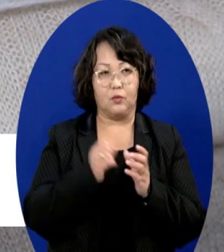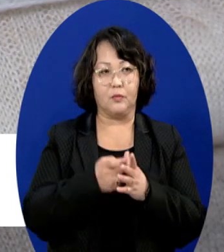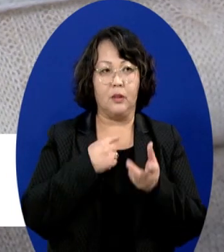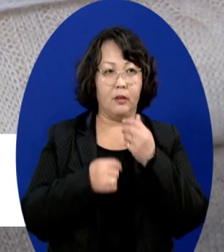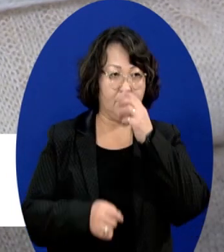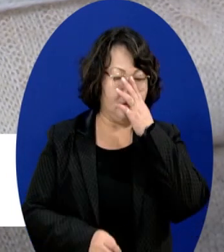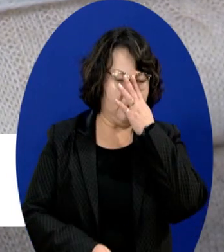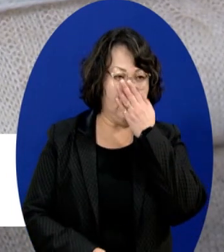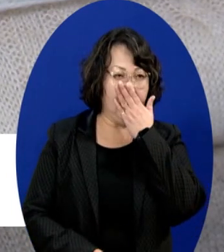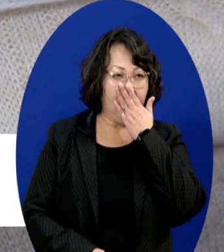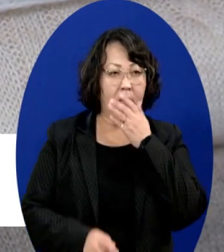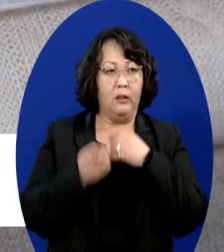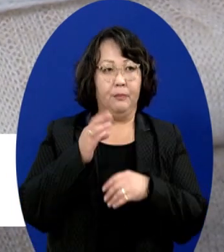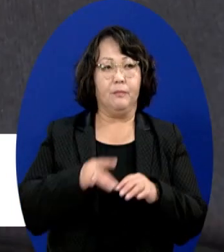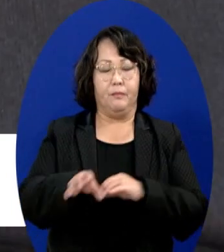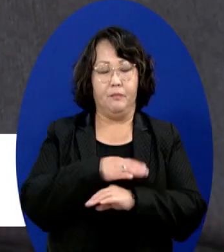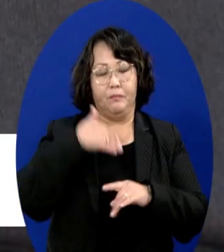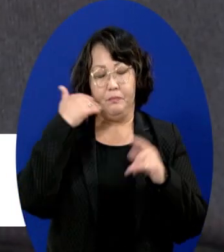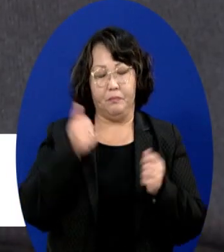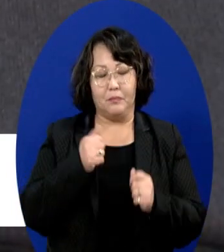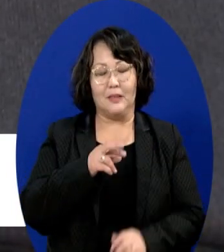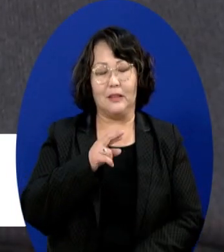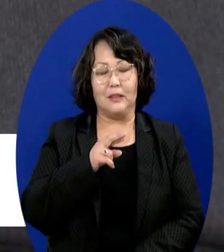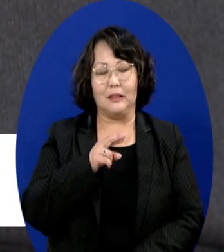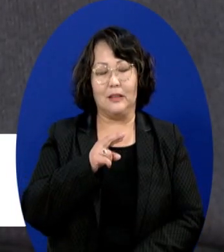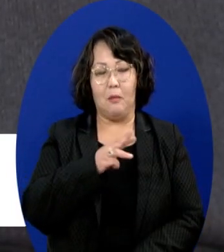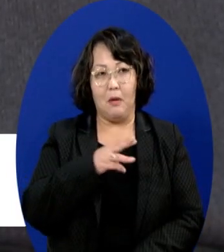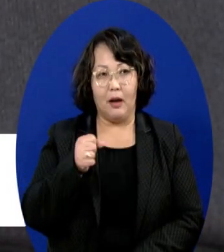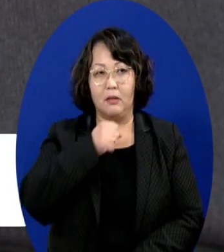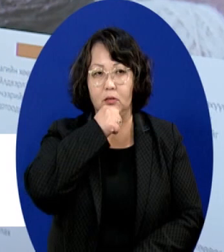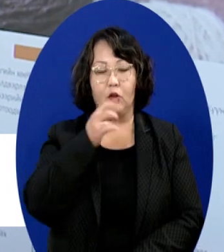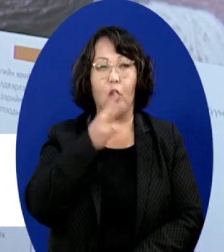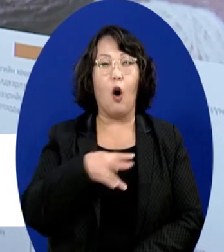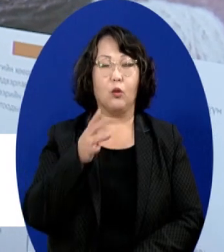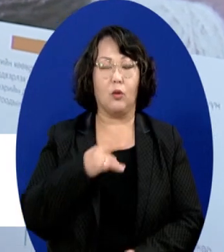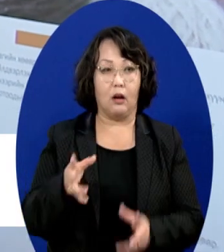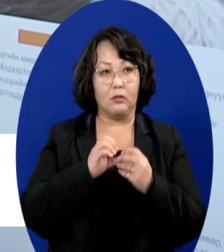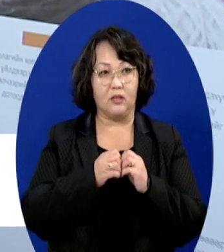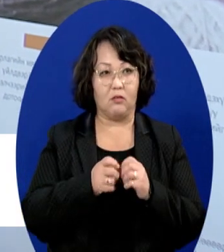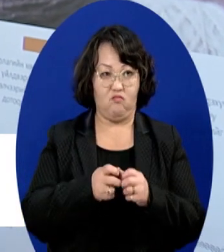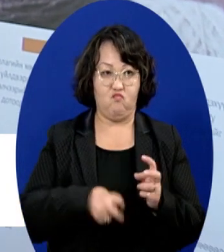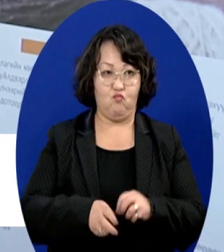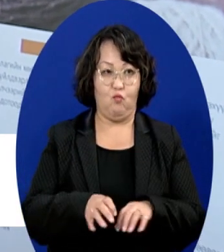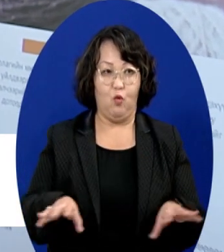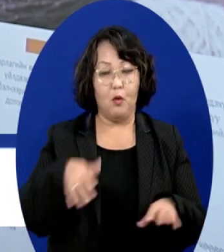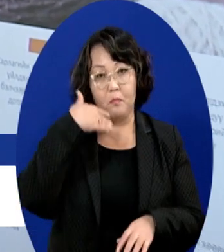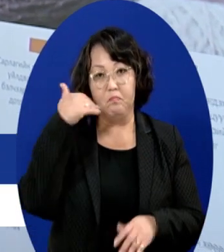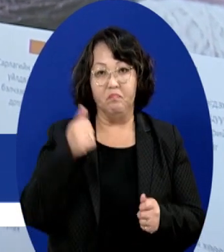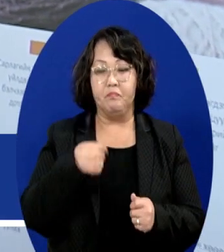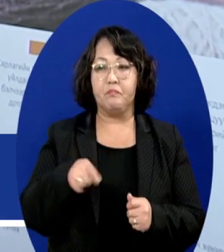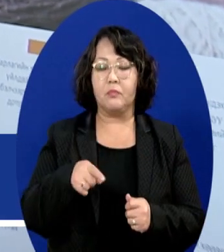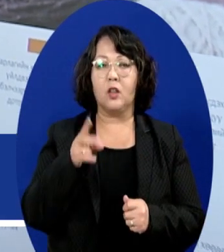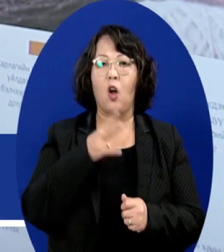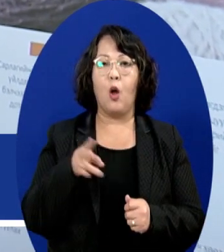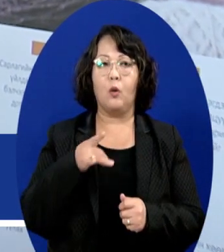Яг энд бол одоо яг Бөмбөр сумын малчтын ямааны ноолроор хийсэн бүтээгдэхүүн бас дэлгэгдсэн байх шүү дээ, тийм ээ. Малчны хотноос гарч байгаа бүтээгдэхүүн бол одоо ингээд